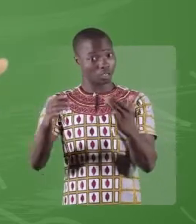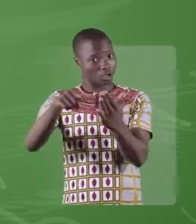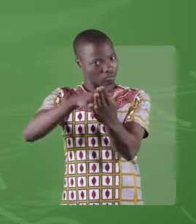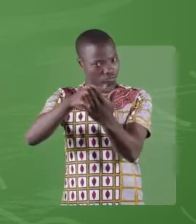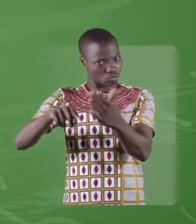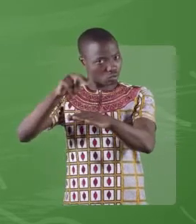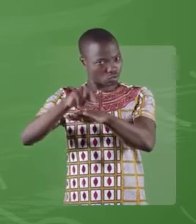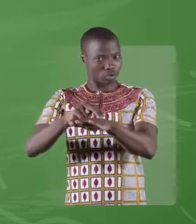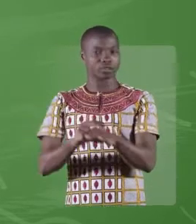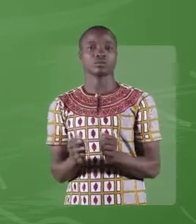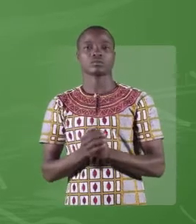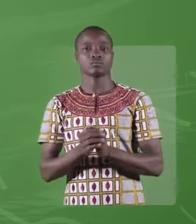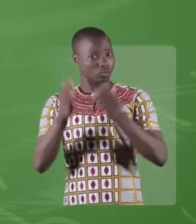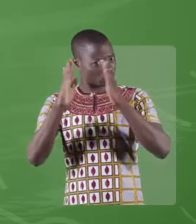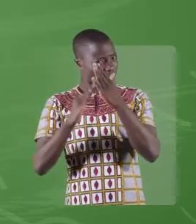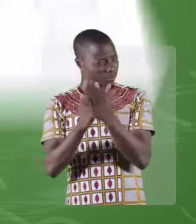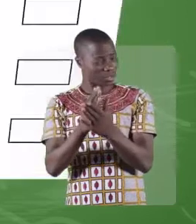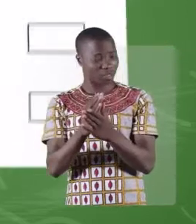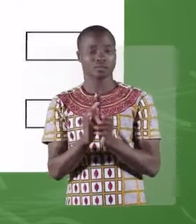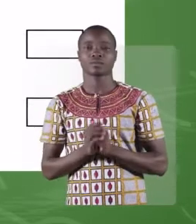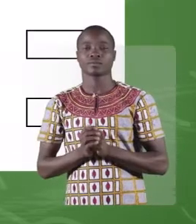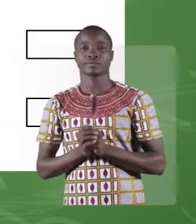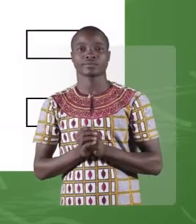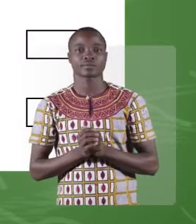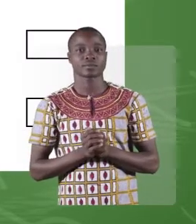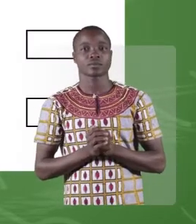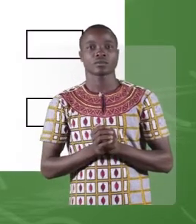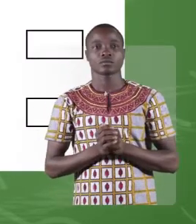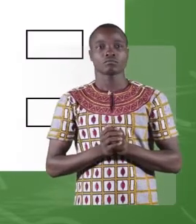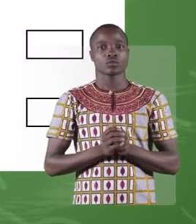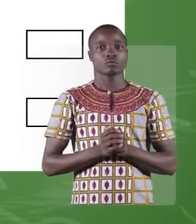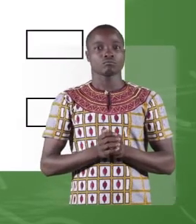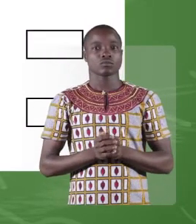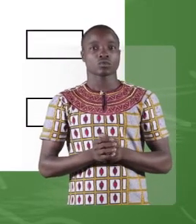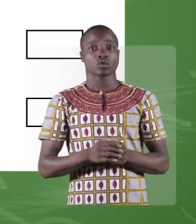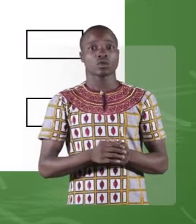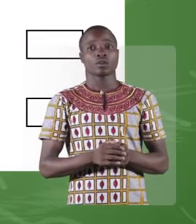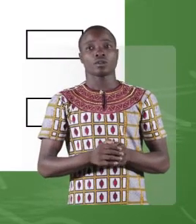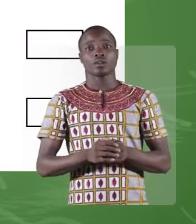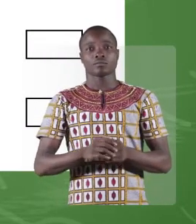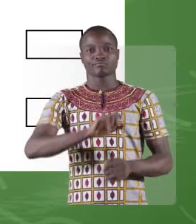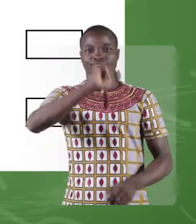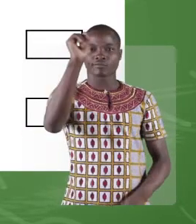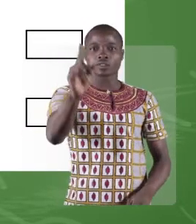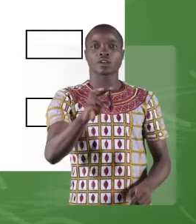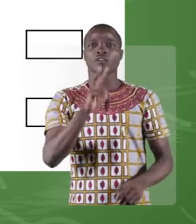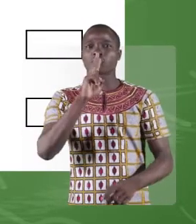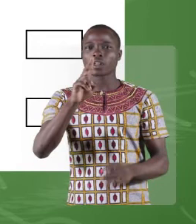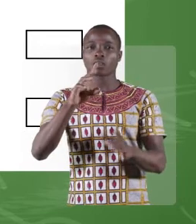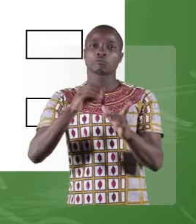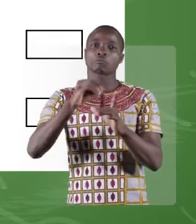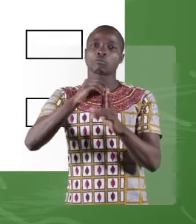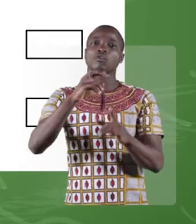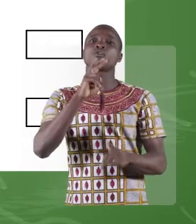Nous allons passer à la correction. Je vous ai demandé de mettre vrai ou faux devant